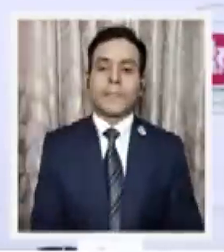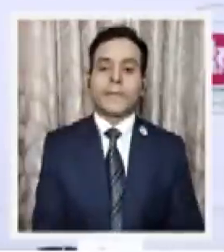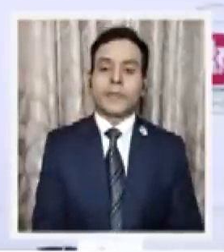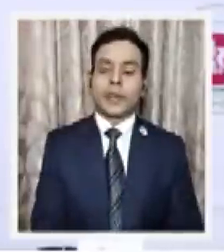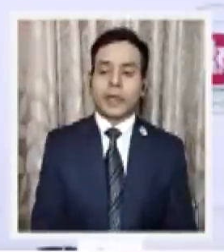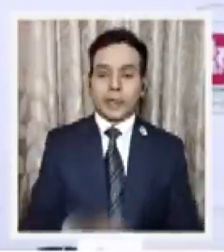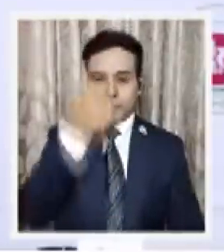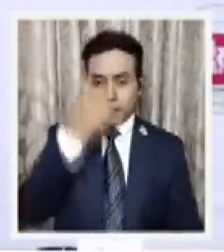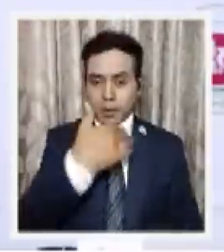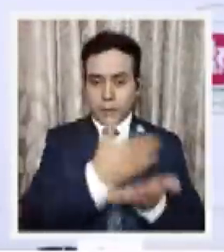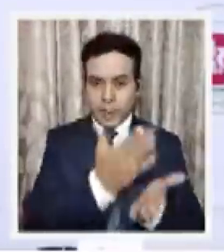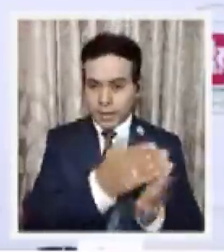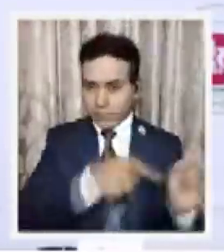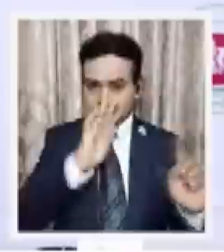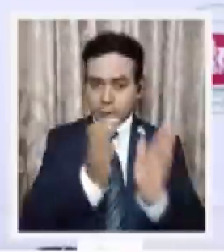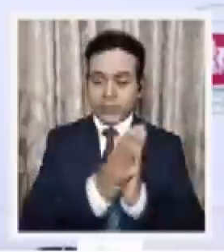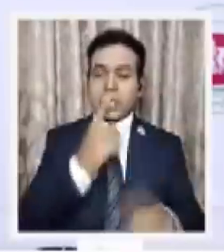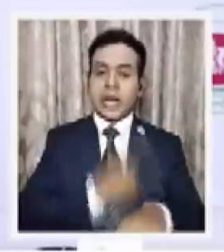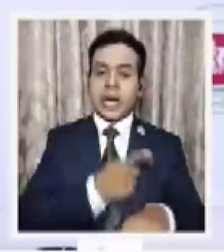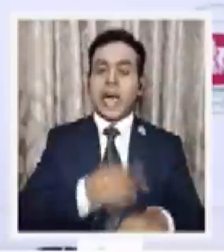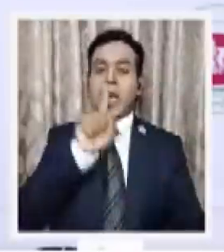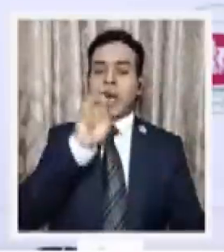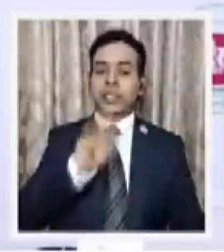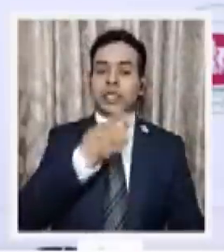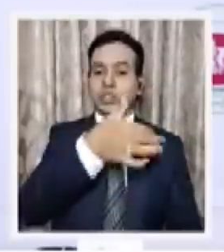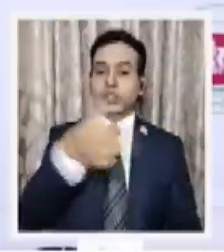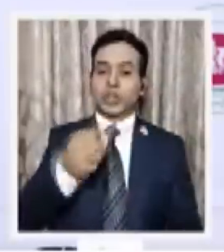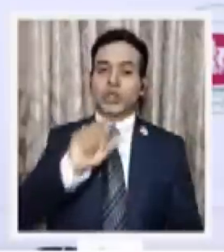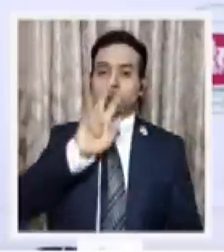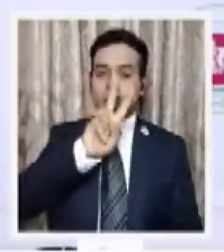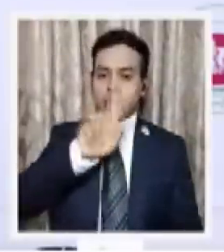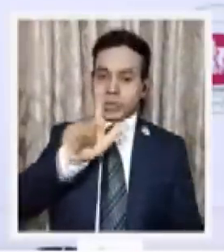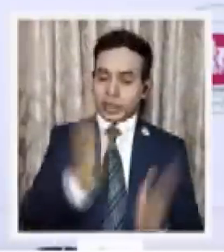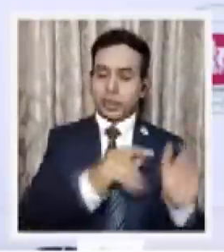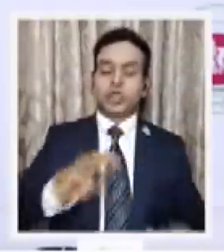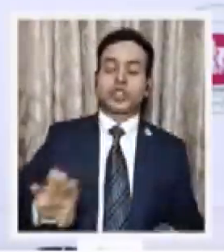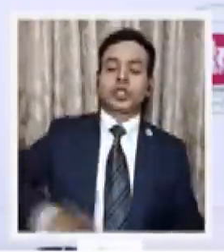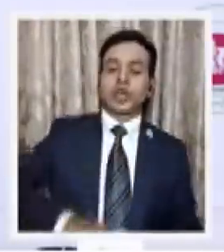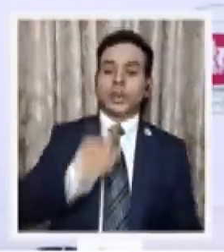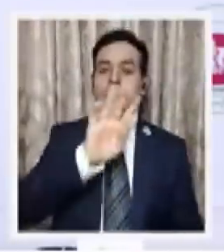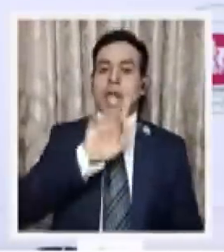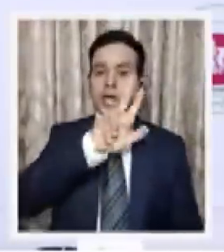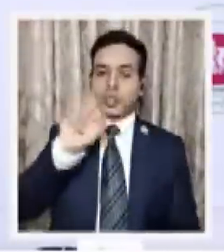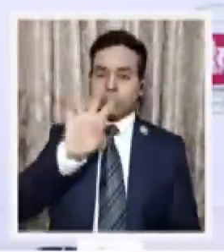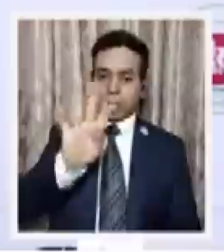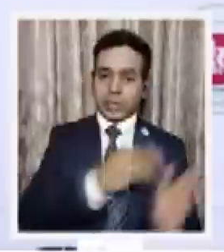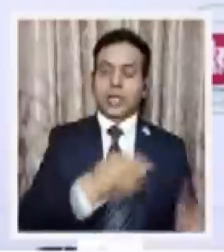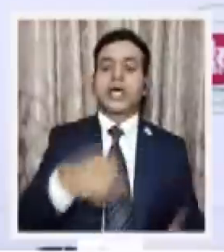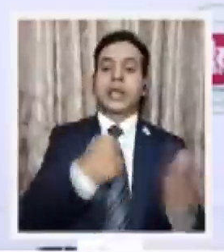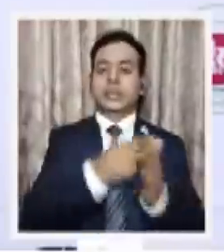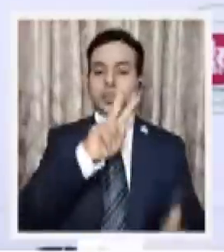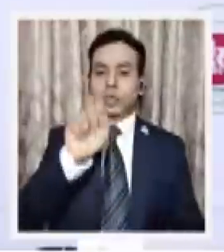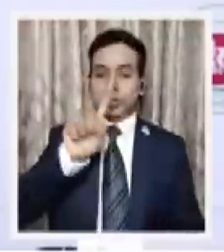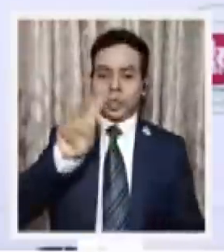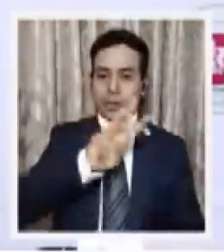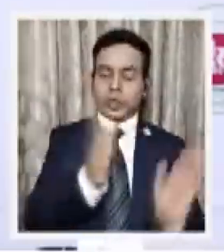সংখ্যা ঢাকা বিভাগ 1,627 জন, চট্টগ্রাম 804 জন, রাজশাহী 213 জন, খুলনা 259 জন,